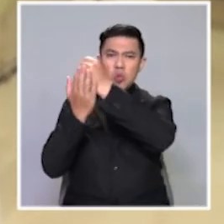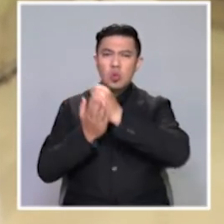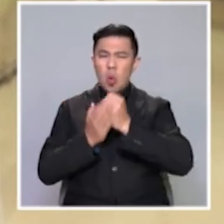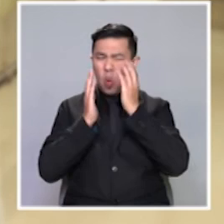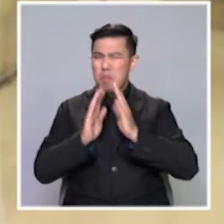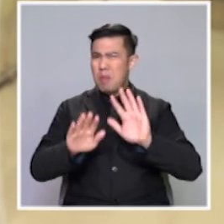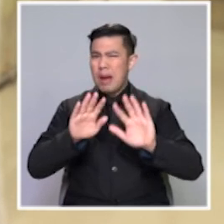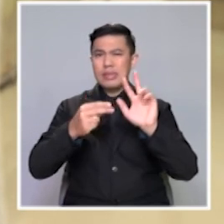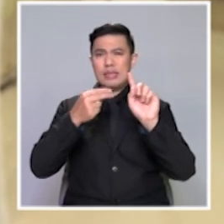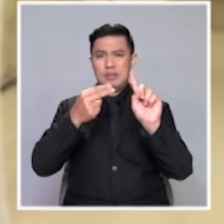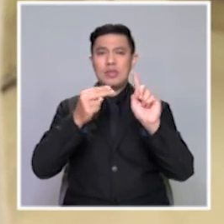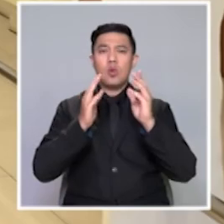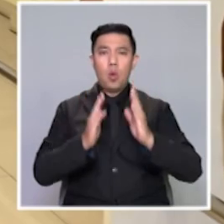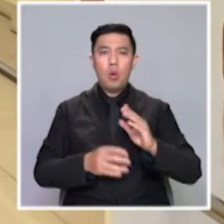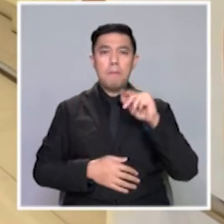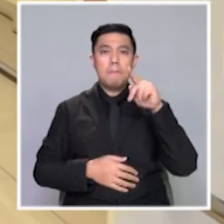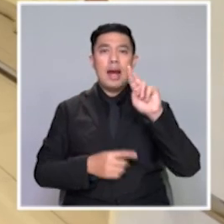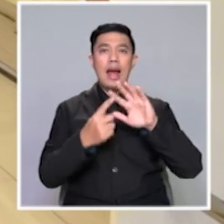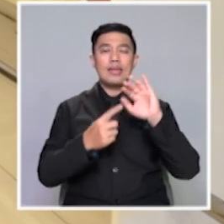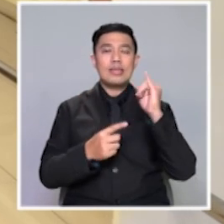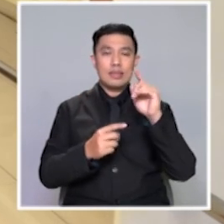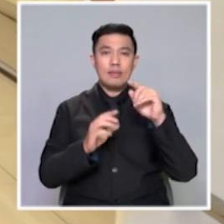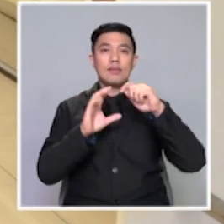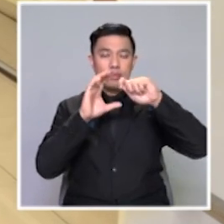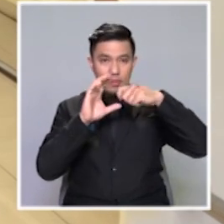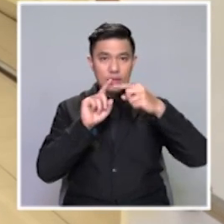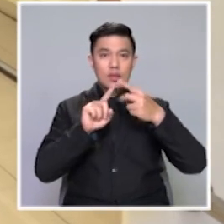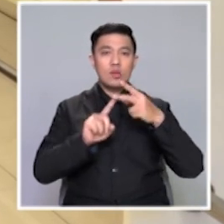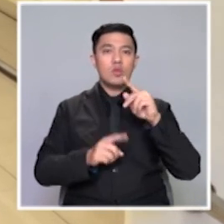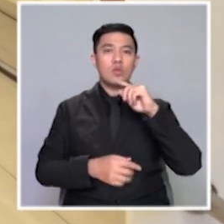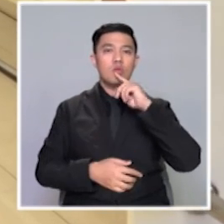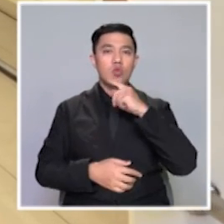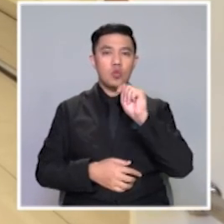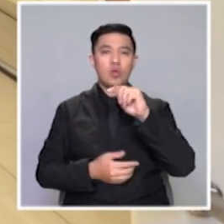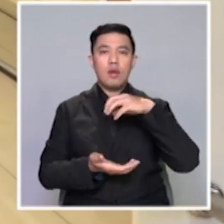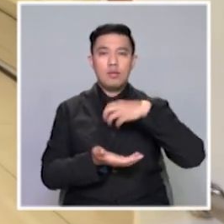นประกิจชนะสุมนถ่ายภาพธนภูมิเท้านอกชูโฟยูรายงาน